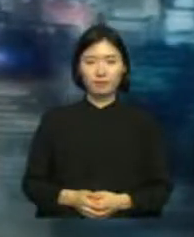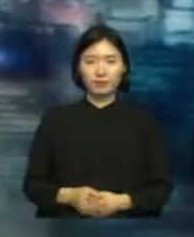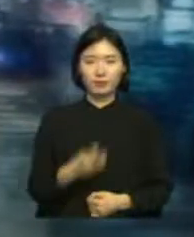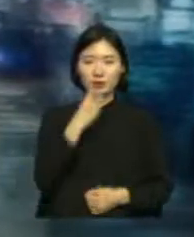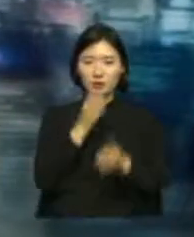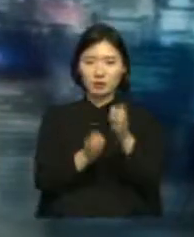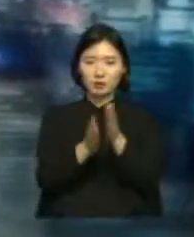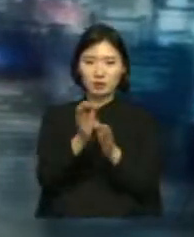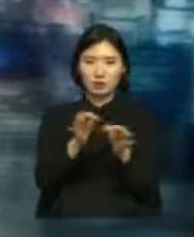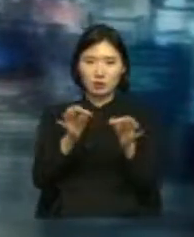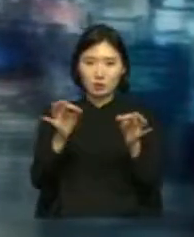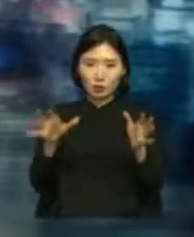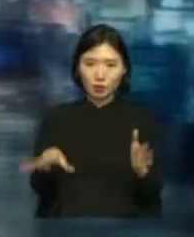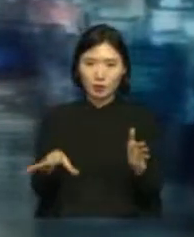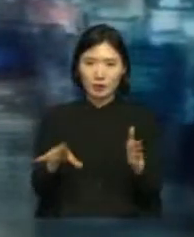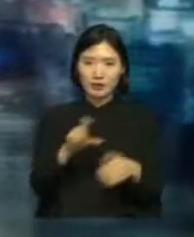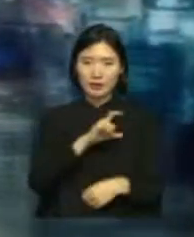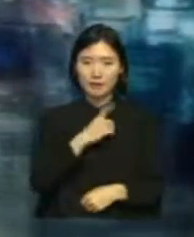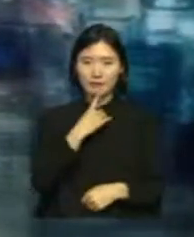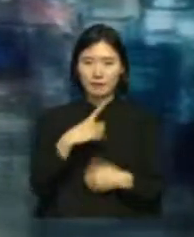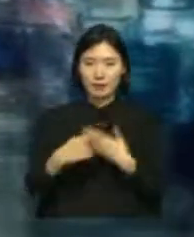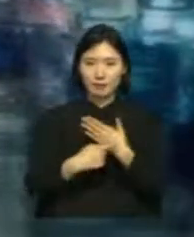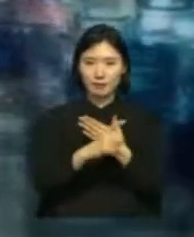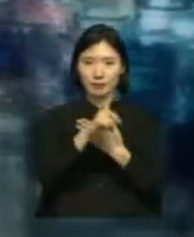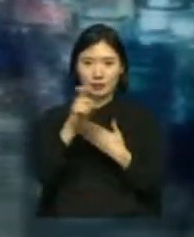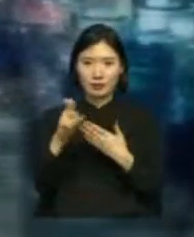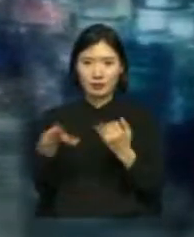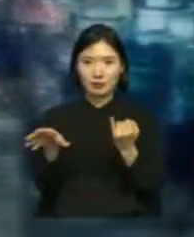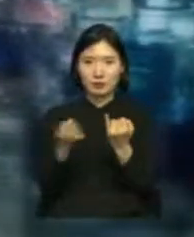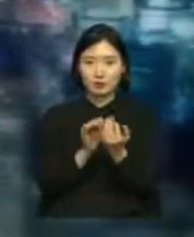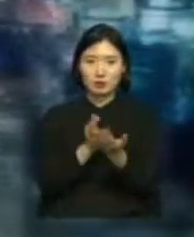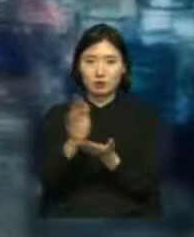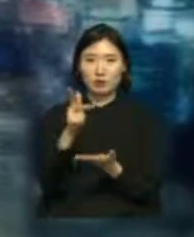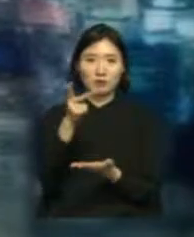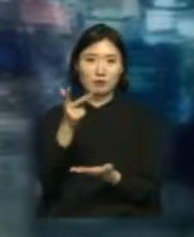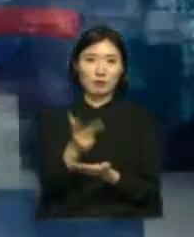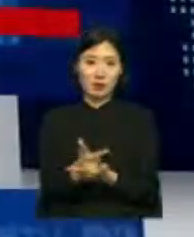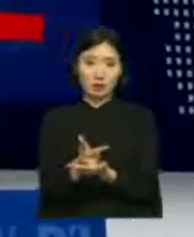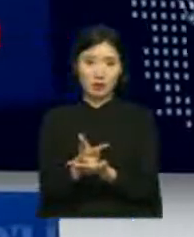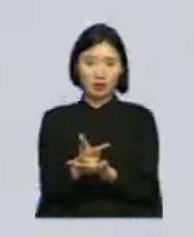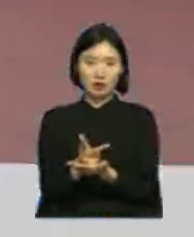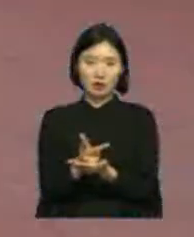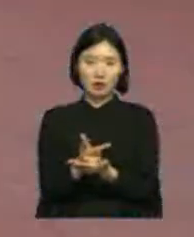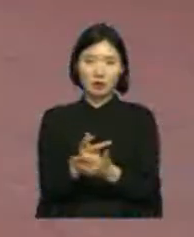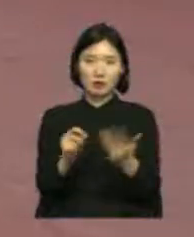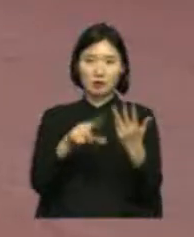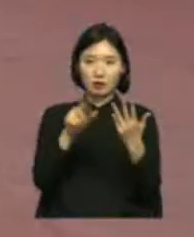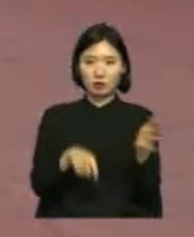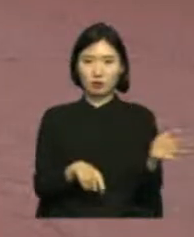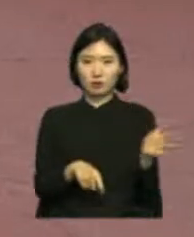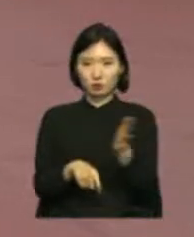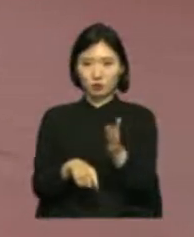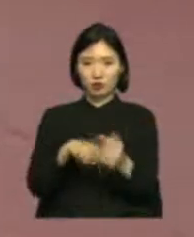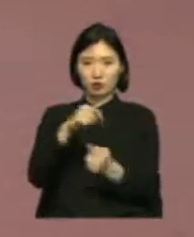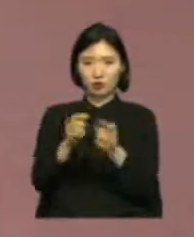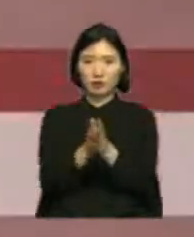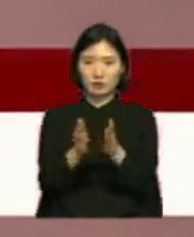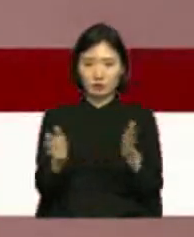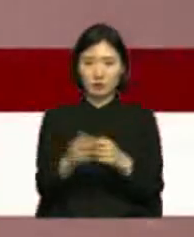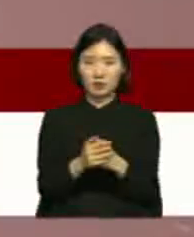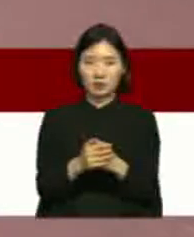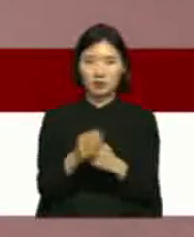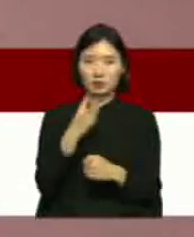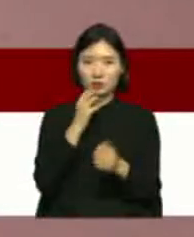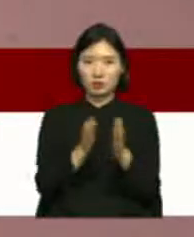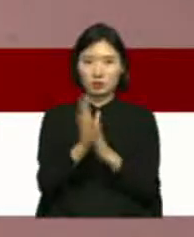서울시가 그동안 유명무실 했던 임산부 전용 주차구역 을 오는 8월부터 본격적으로 시행합니다 서울시의회